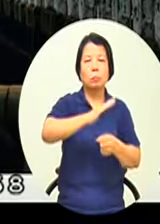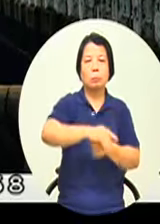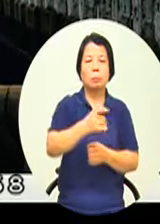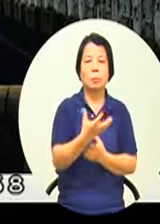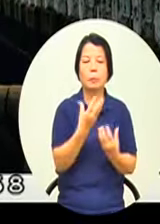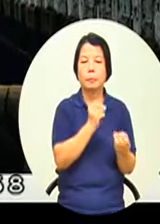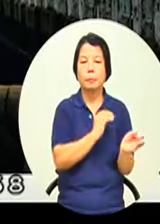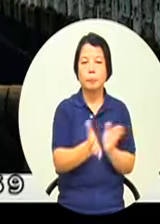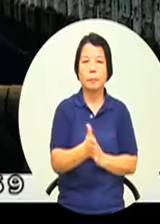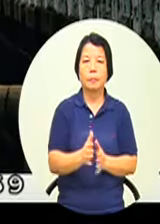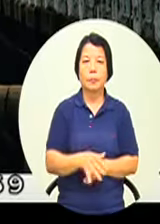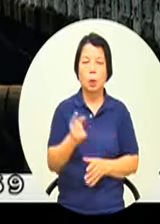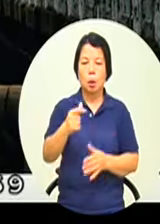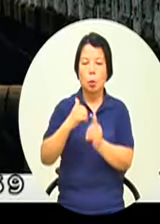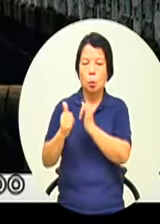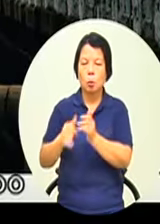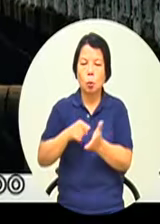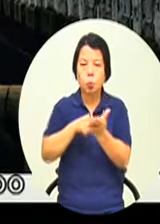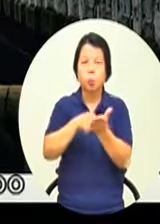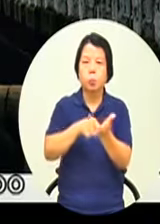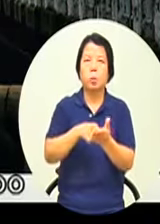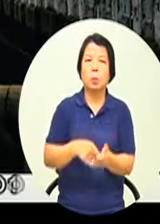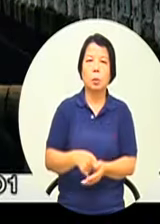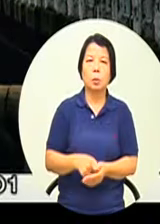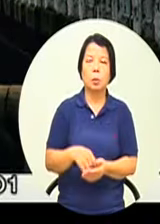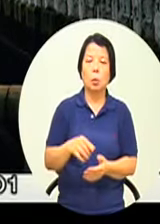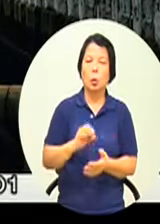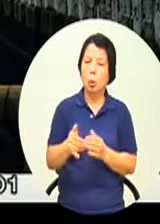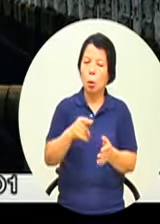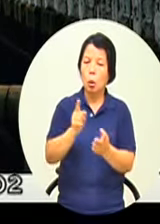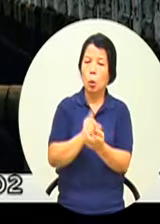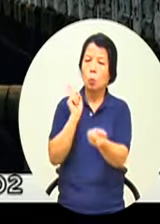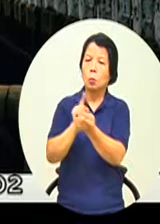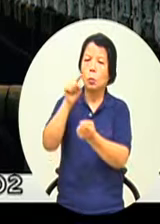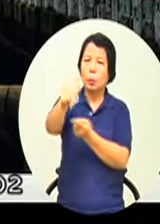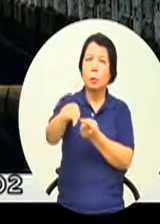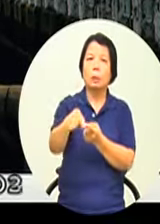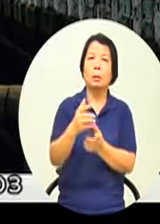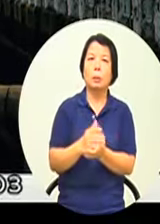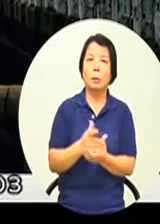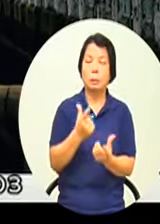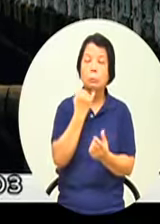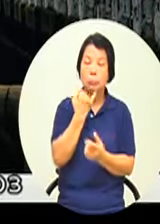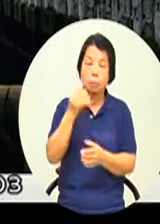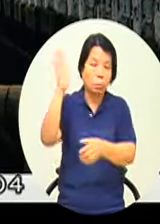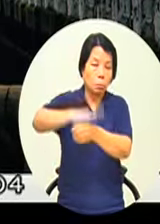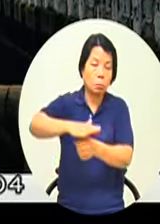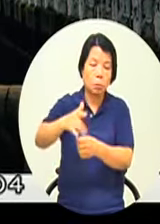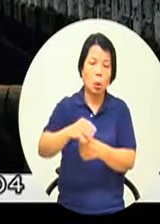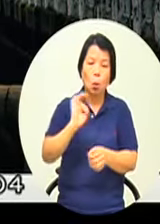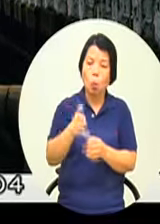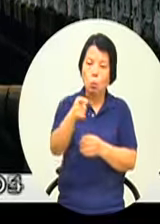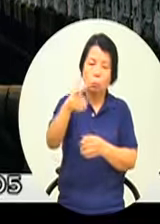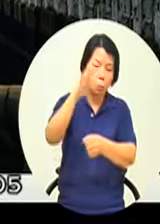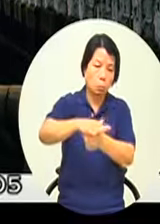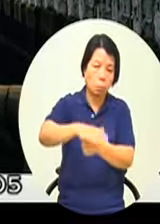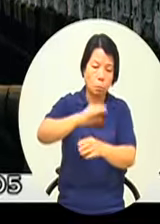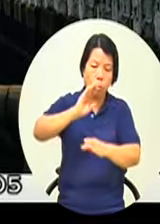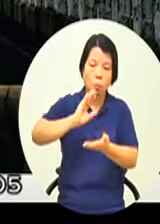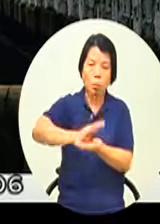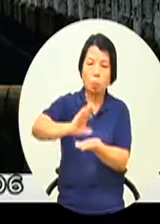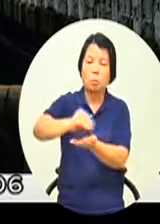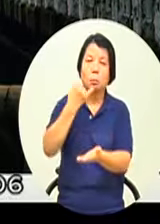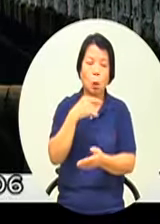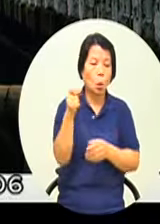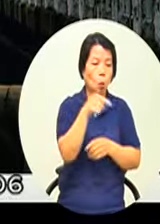们他们的居民一再的陈请讲，无法度就比照对面，就隔着一条新南路而已，其他头前会使扛安尼，啊，今嘛后边居民，